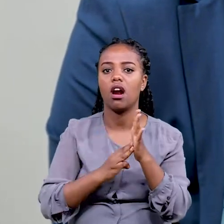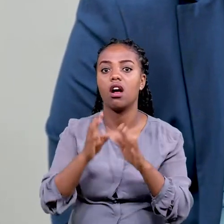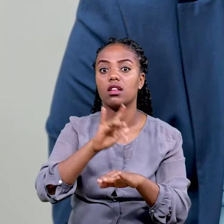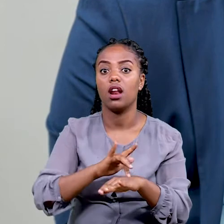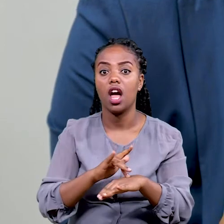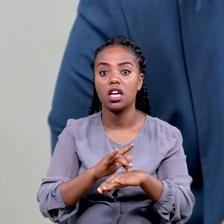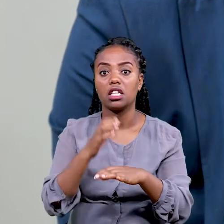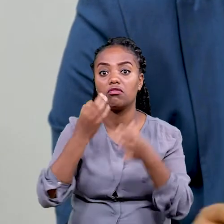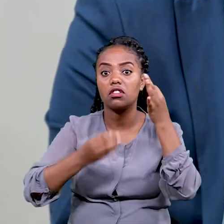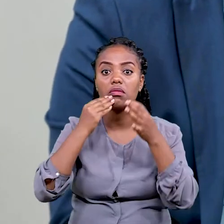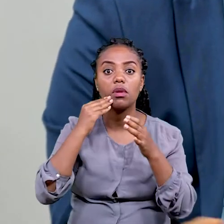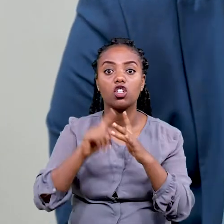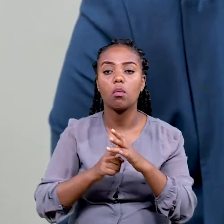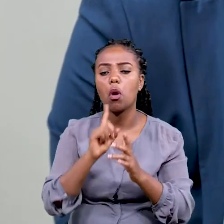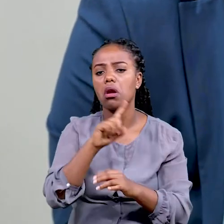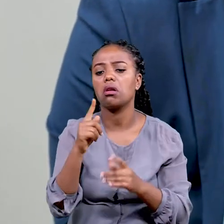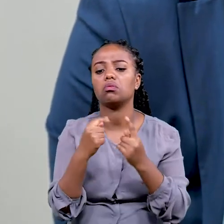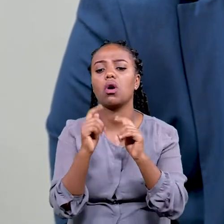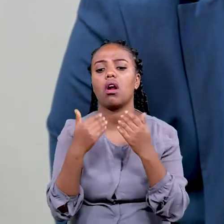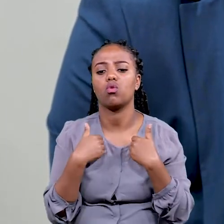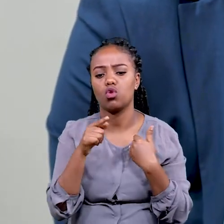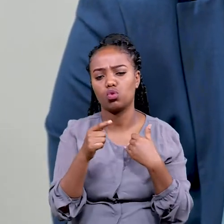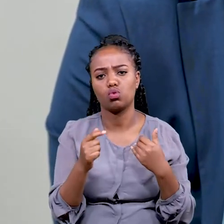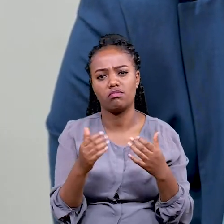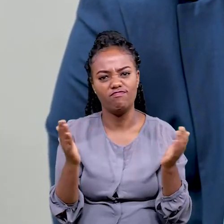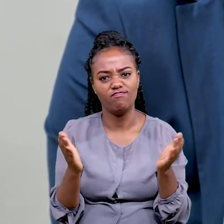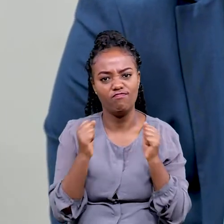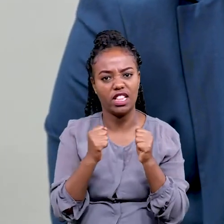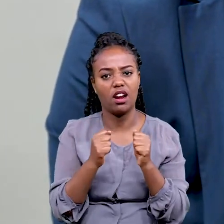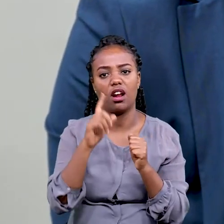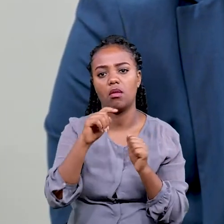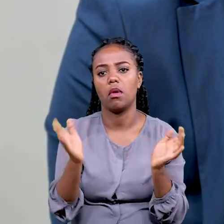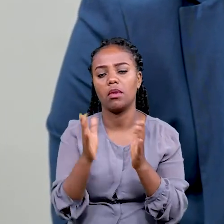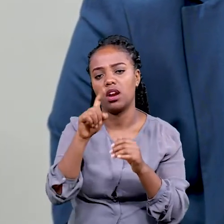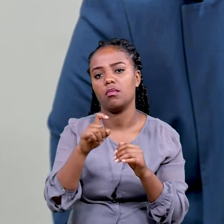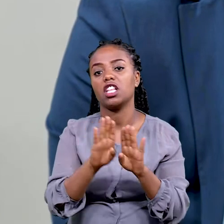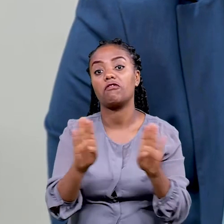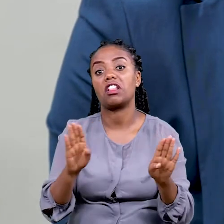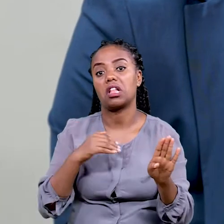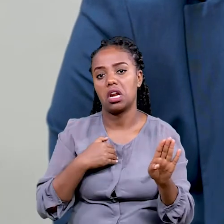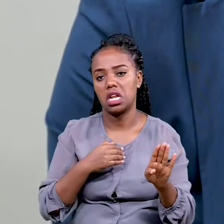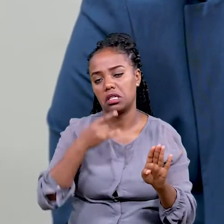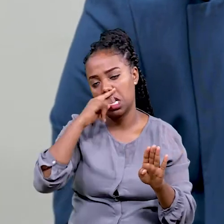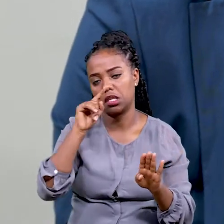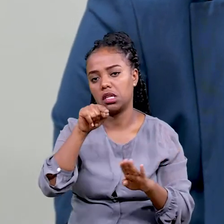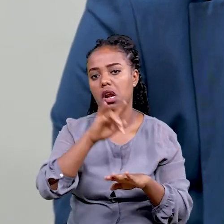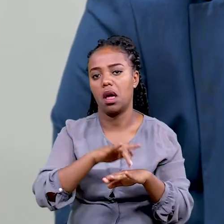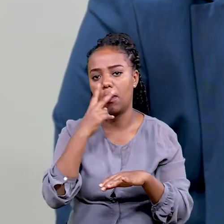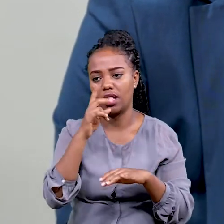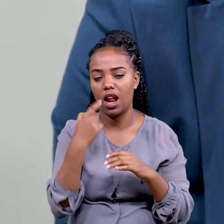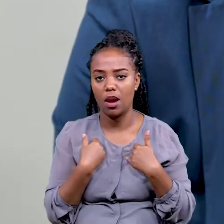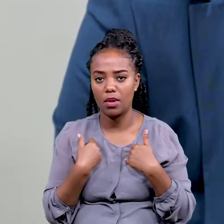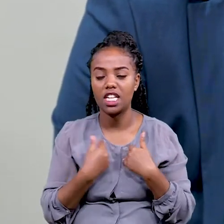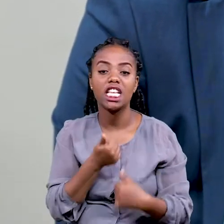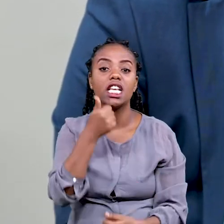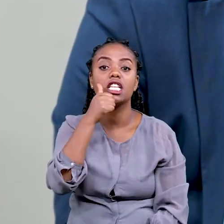በፖሊስ ጀምሮ አንዳንድ የተሞከሩ አሉ። እነሱ መጠናከር አለባቸው። እዛ ላይ ክፍተት አለ ብለን ማየት እንችላለን። ህጻናት እንደዛ ነው የማየው።